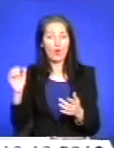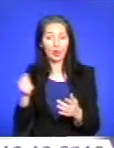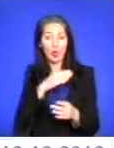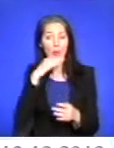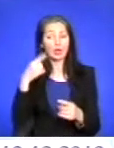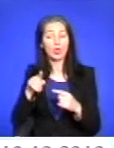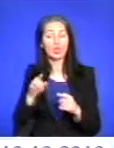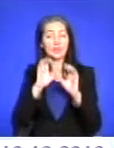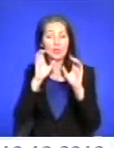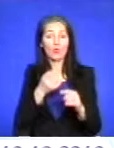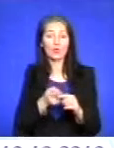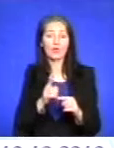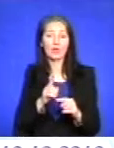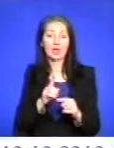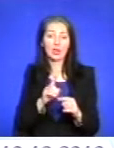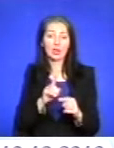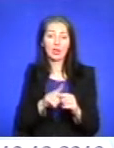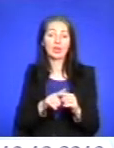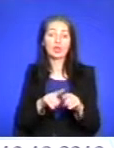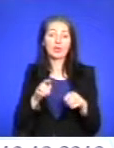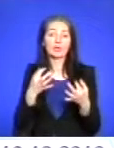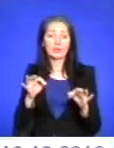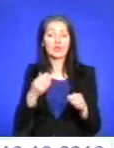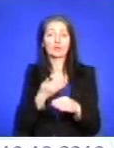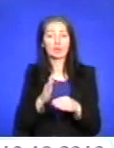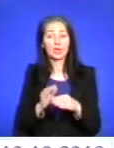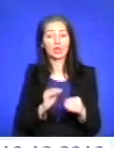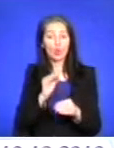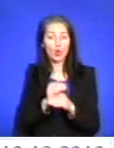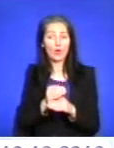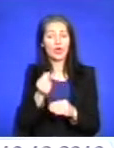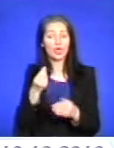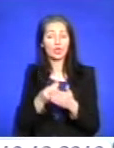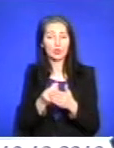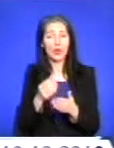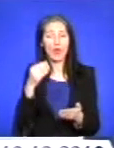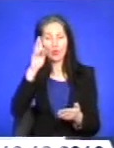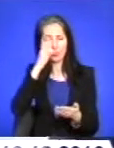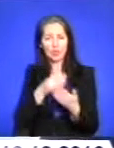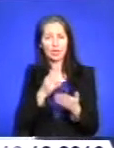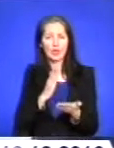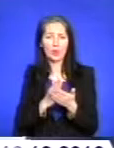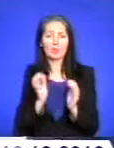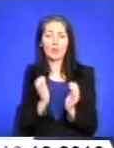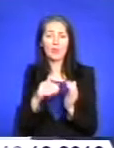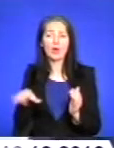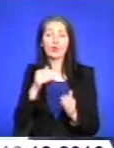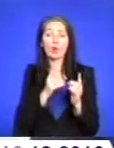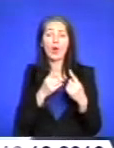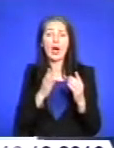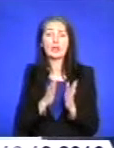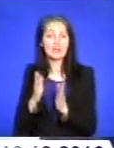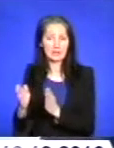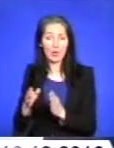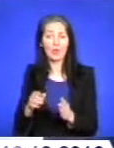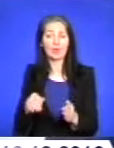можливість претендувати на додаткові фінансові ресурси. В бюджеті ми зберігаємо всю систему фінансової децентралізації. І якщо